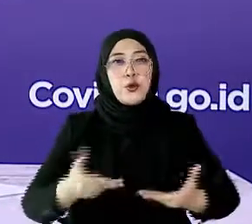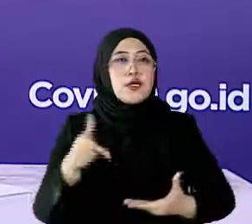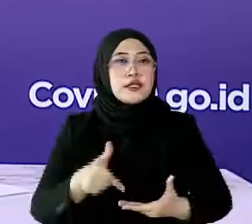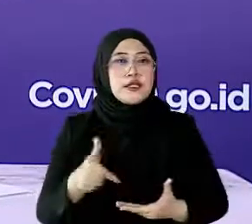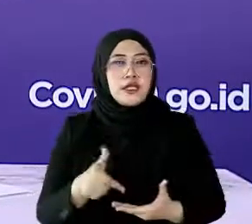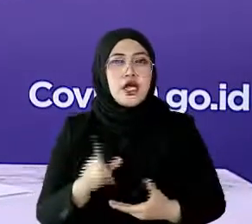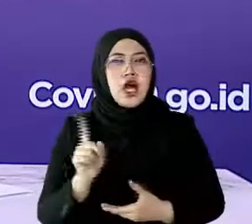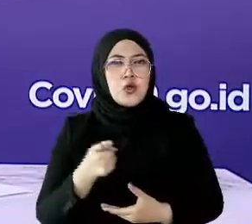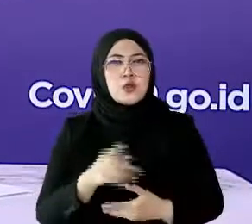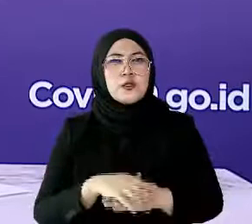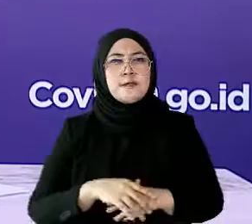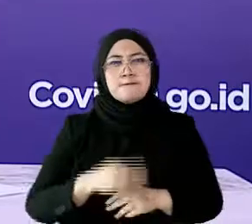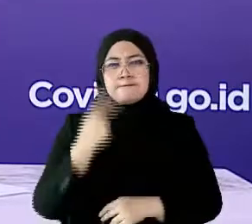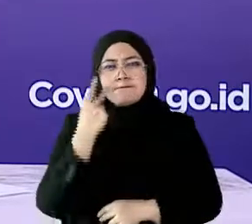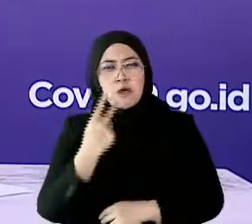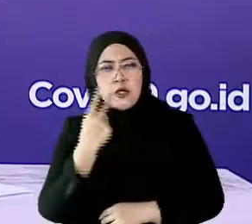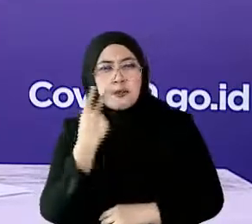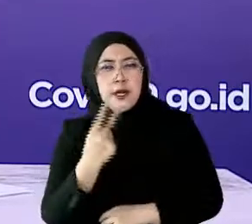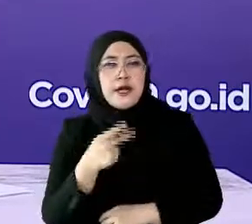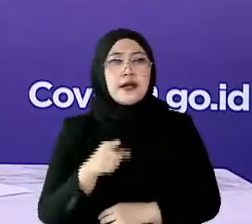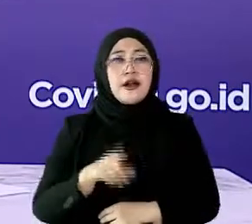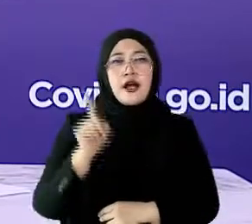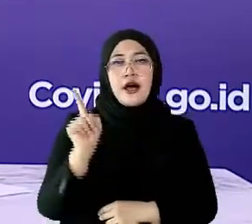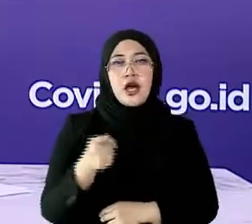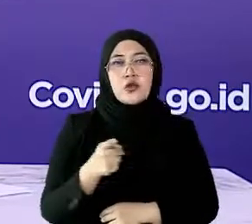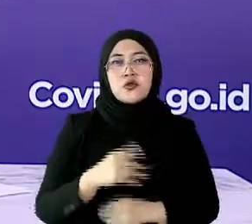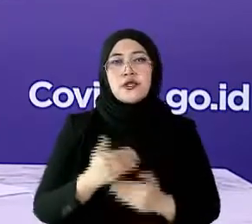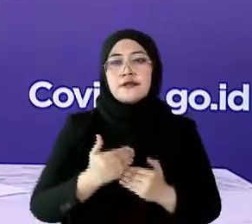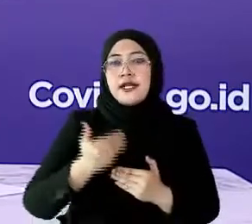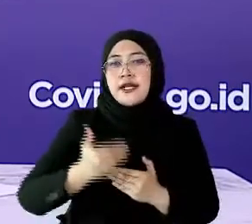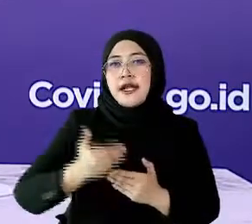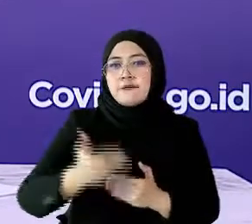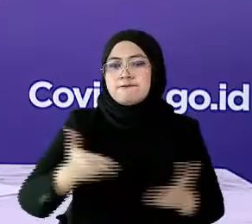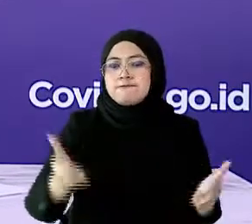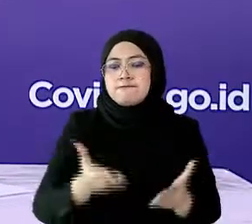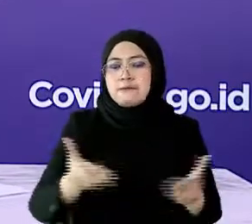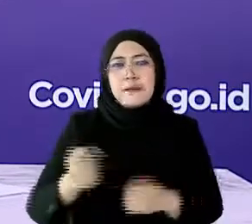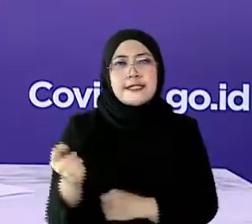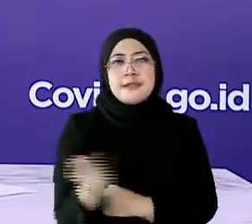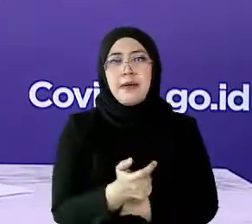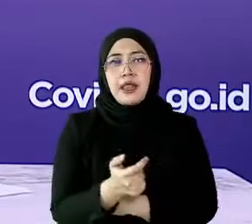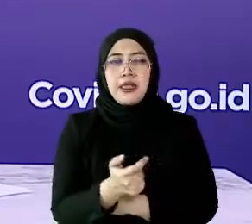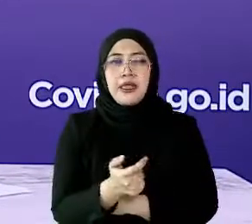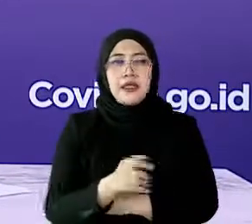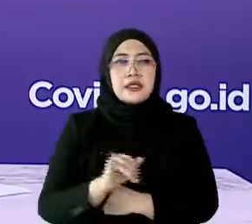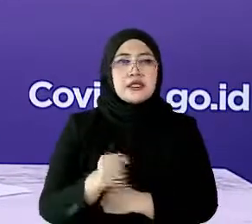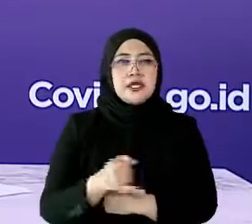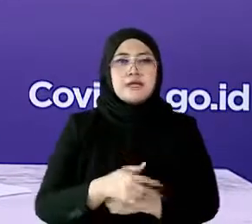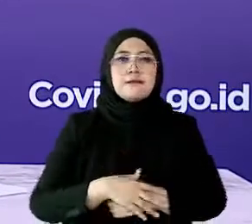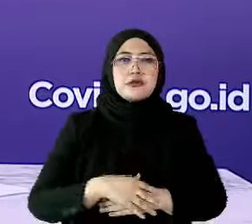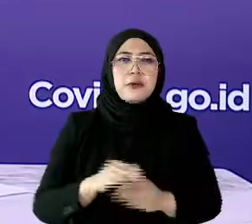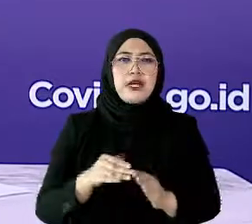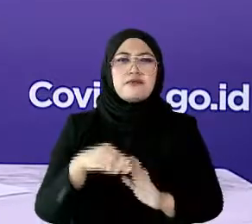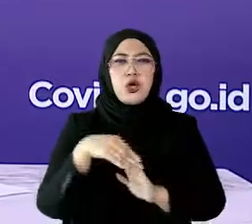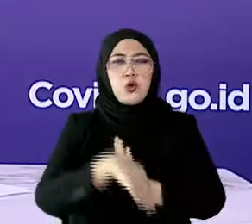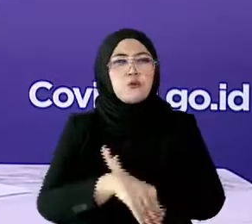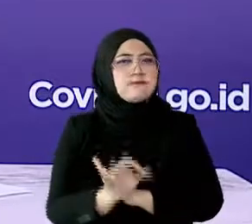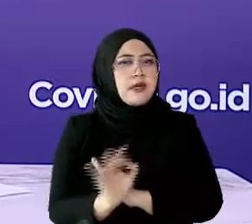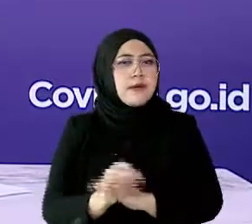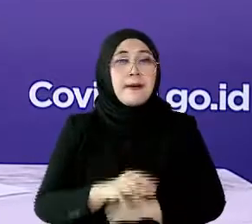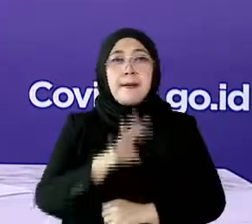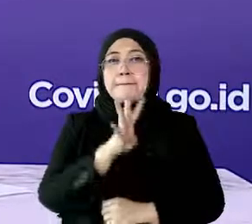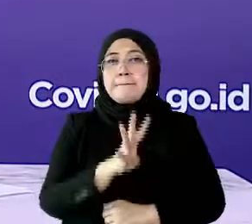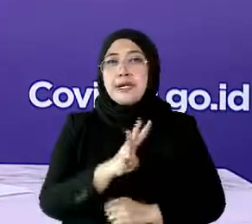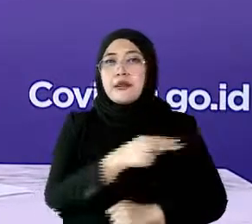ini juga patut diwaspadai dan perlu tindak lanjut segera agar tidak semakin parah keempat